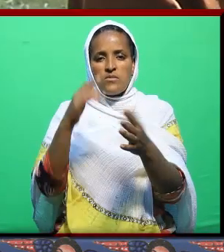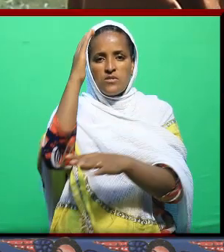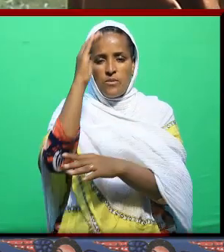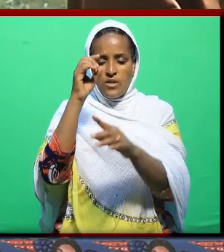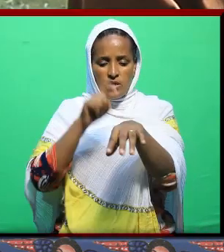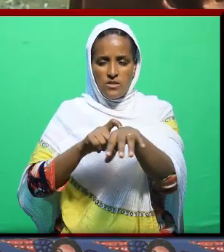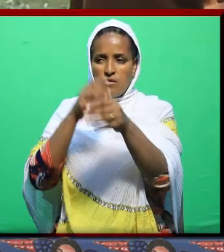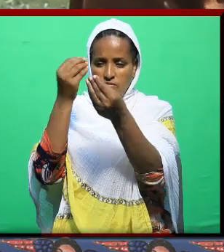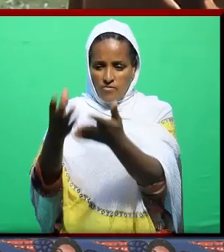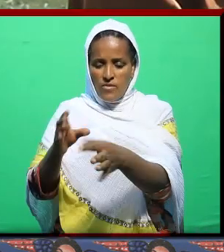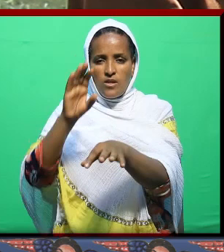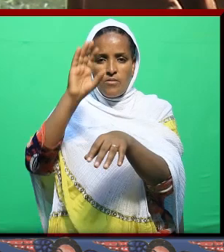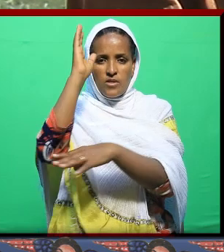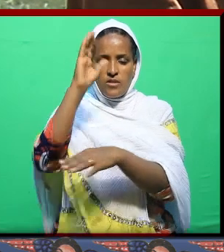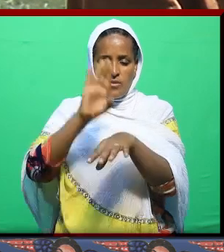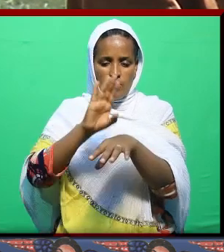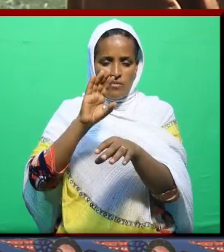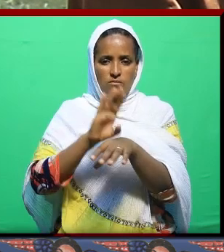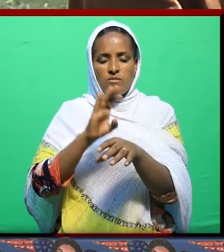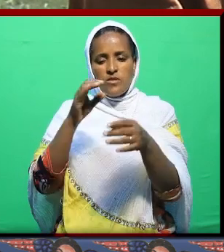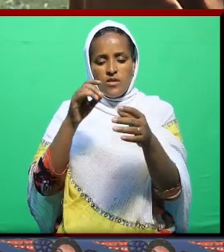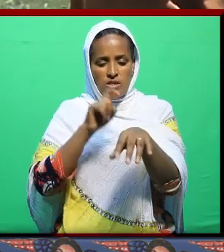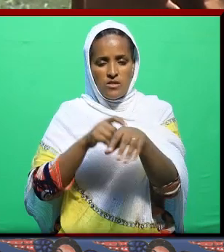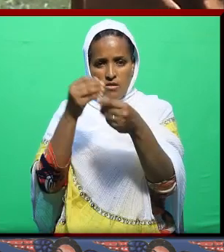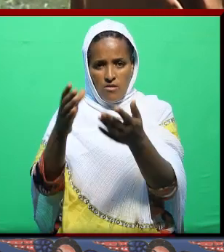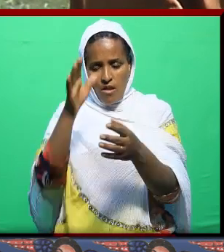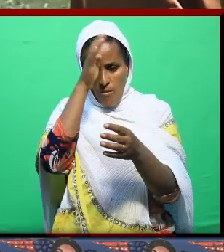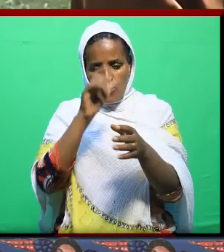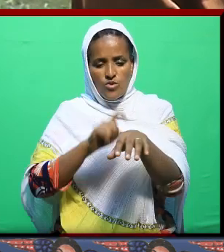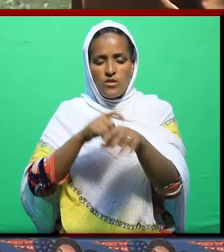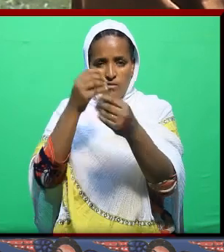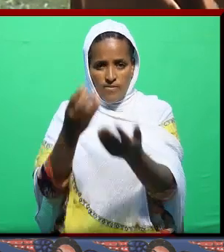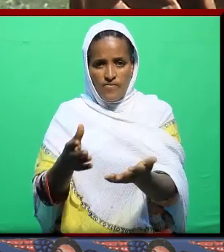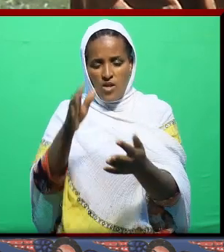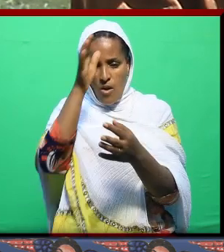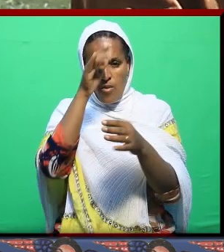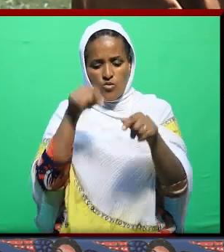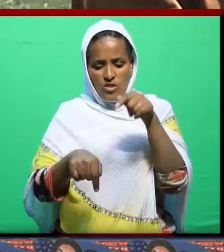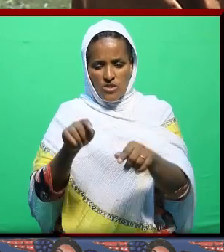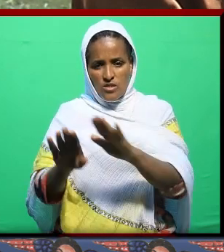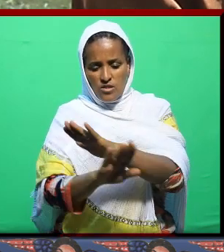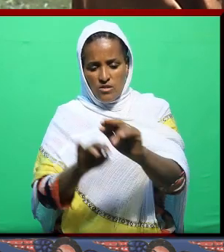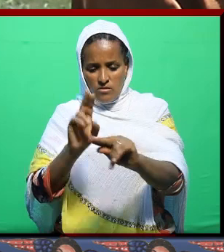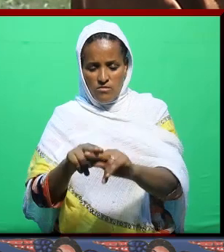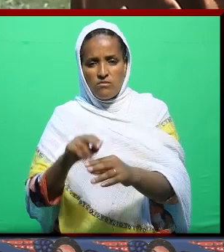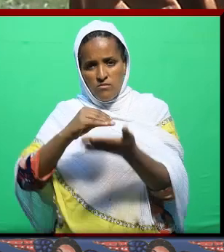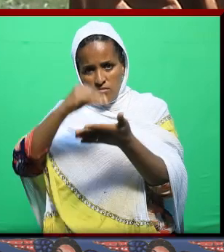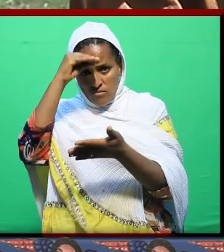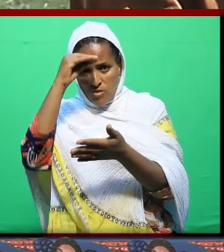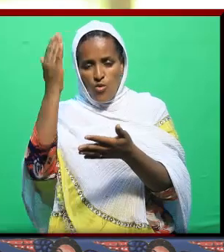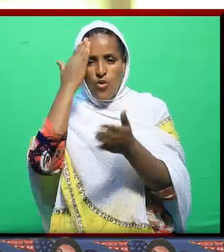በማወቅ ለእግዚአብሔር ጊዜ በመስጠት ለቤተ እግዚአብሔር ለቅዱሳት መጻሕፍት ጊዜ በመስጠት ለአባቶች ጊዜ በመስጠት አባቶች እግር ስር ቁጭ ብለው